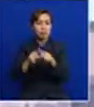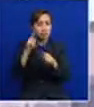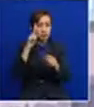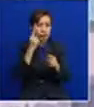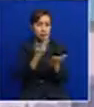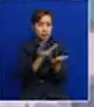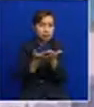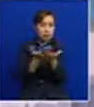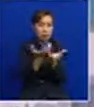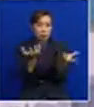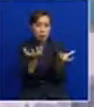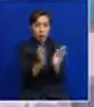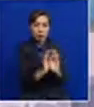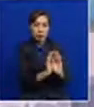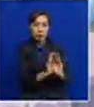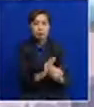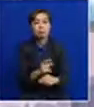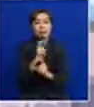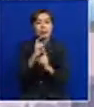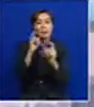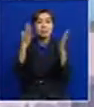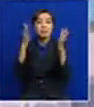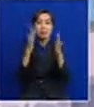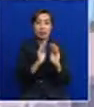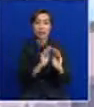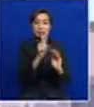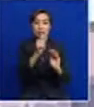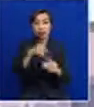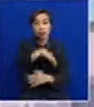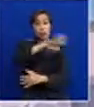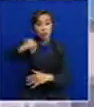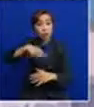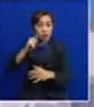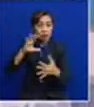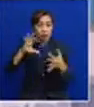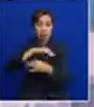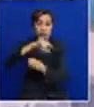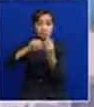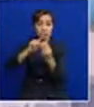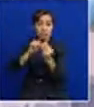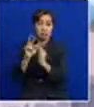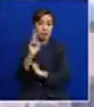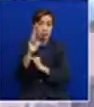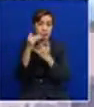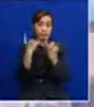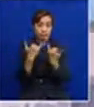าซื้อสินทรัพย์ที่มีความปลอดภัยกันมากขึ้นนะคะทั้งหมดก็เป็นความเคลื่อนไหวทางด้านเศรษฐ